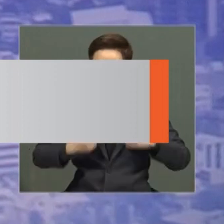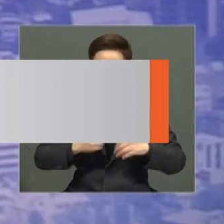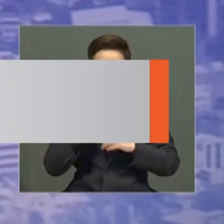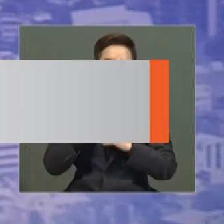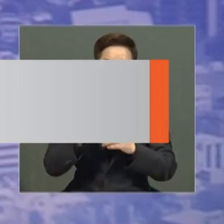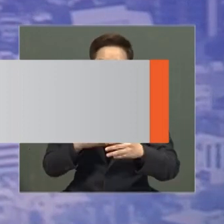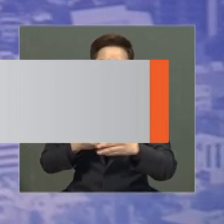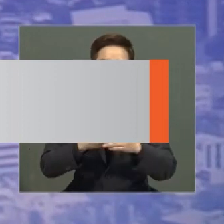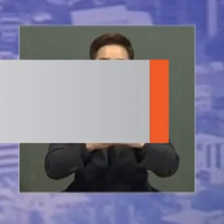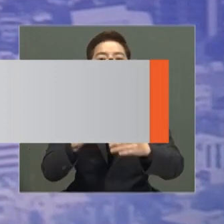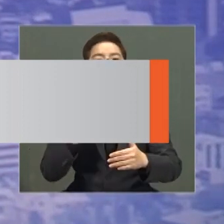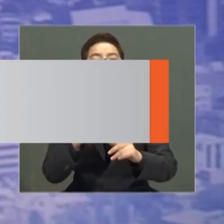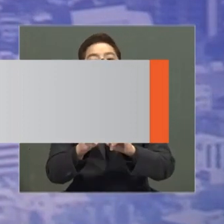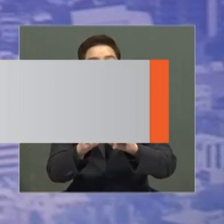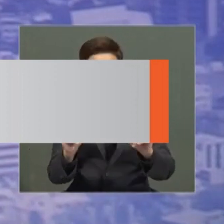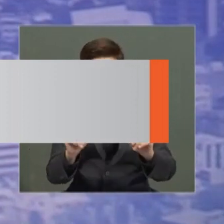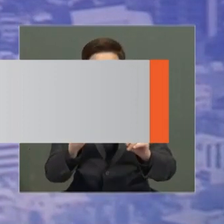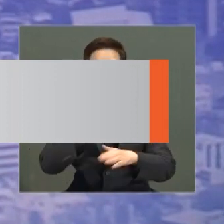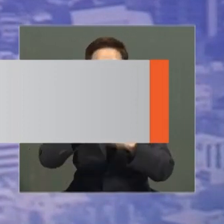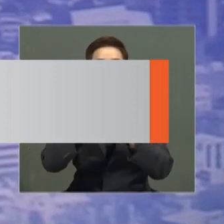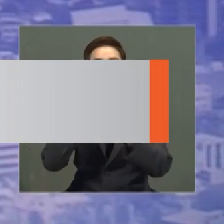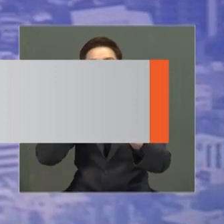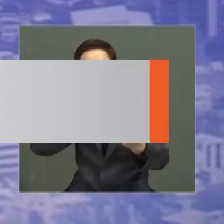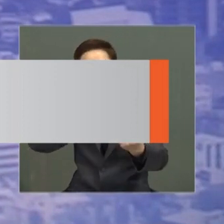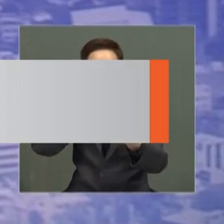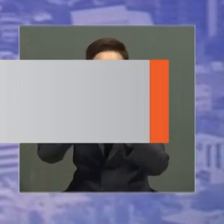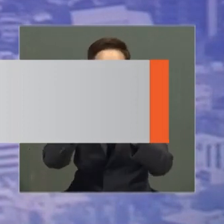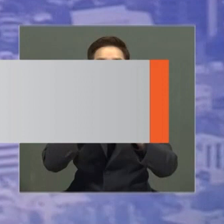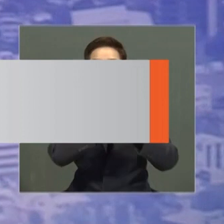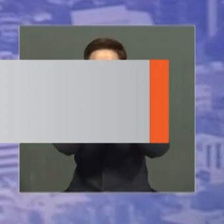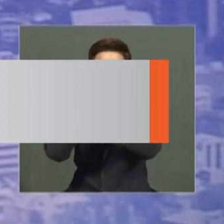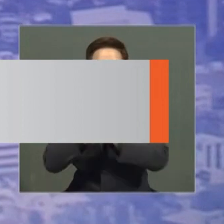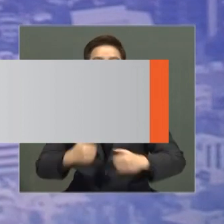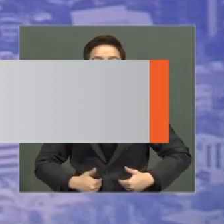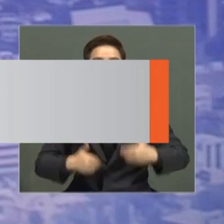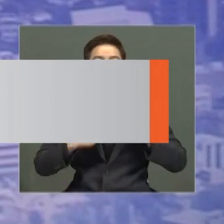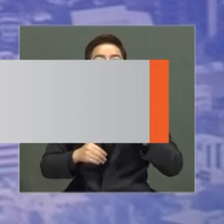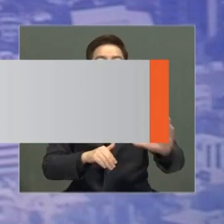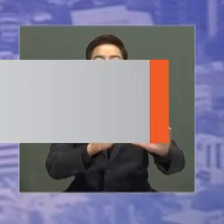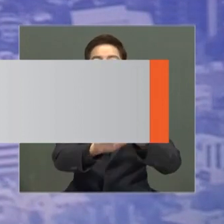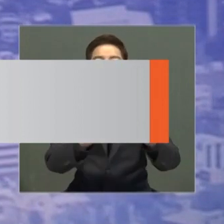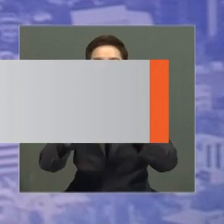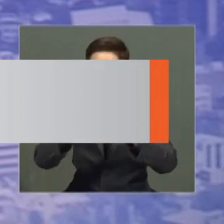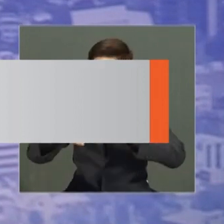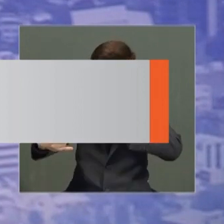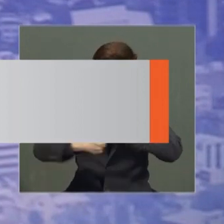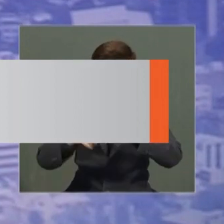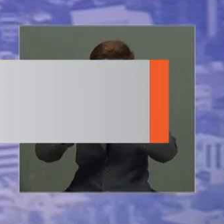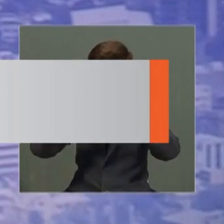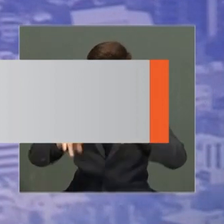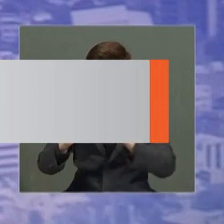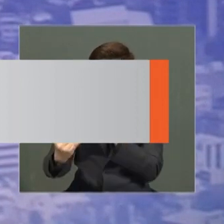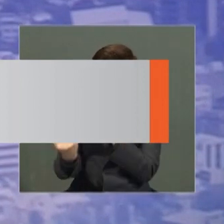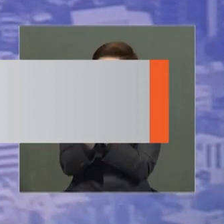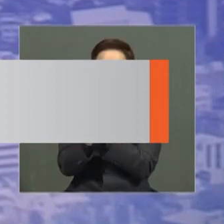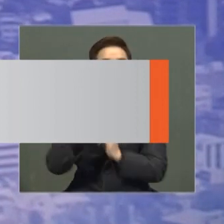ในการประกอบการบ้างแต่ทั้งหมดทั้งปวงวัตถุประสงค์ก็คือเพื่อคุ้มครองชีวิตของท่านและคนที่เป็นลูกค้าของท่านและคนที่จะใกล้ชิด